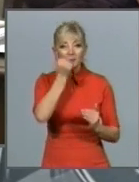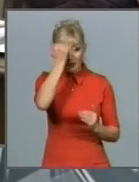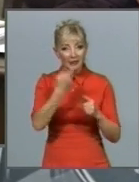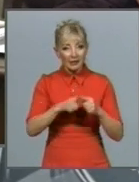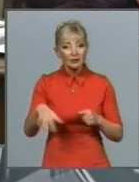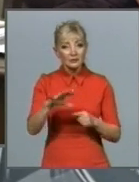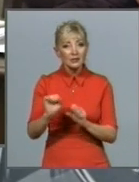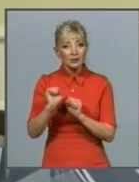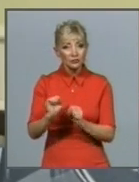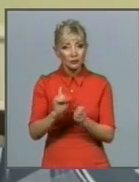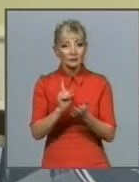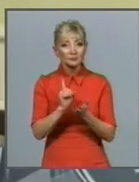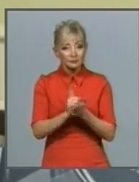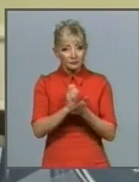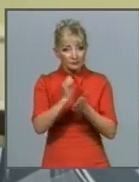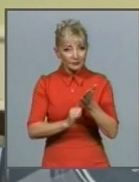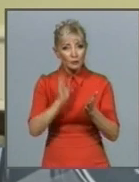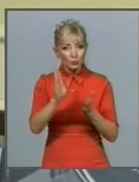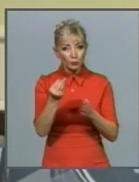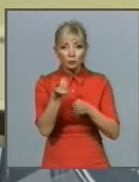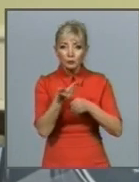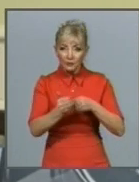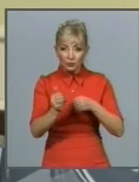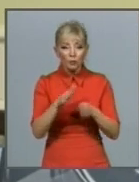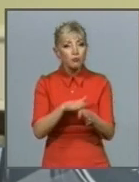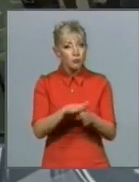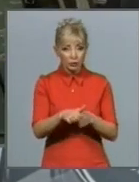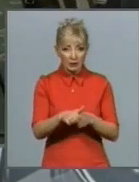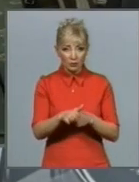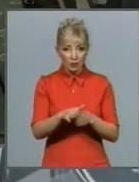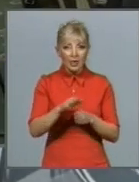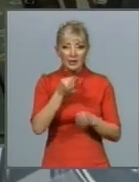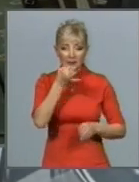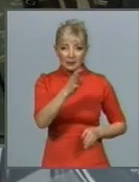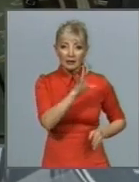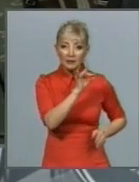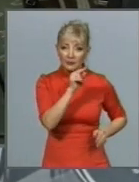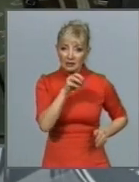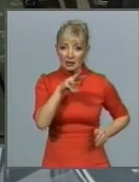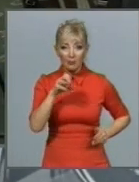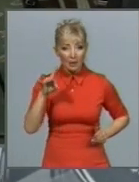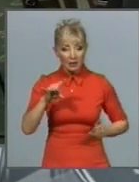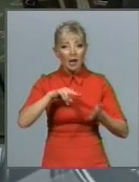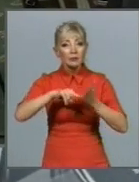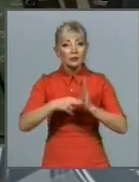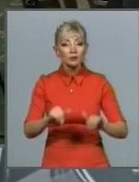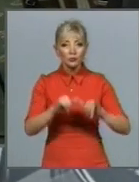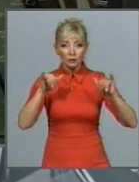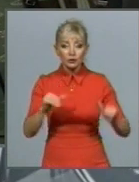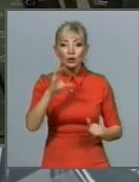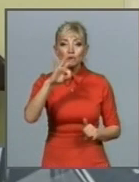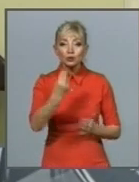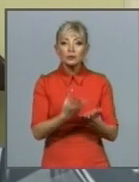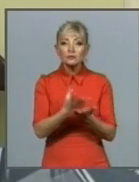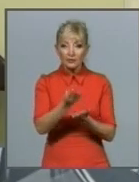у 2021-му будуть профінансовані у повному обсязі, переконала віце-мер. Більш того, планується збільшення соціальних